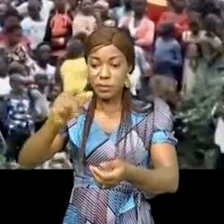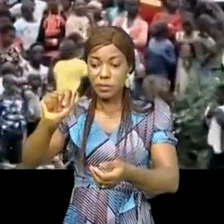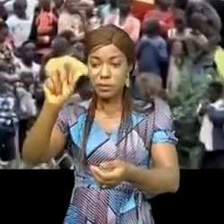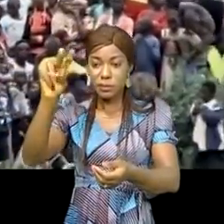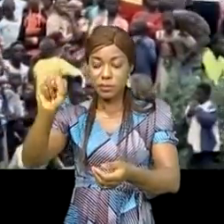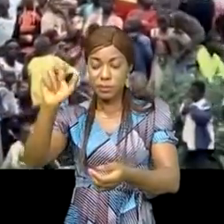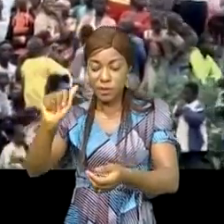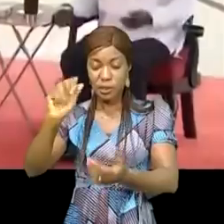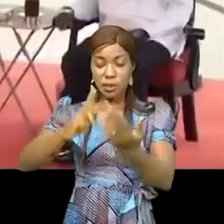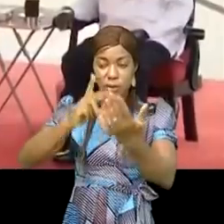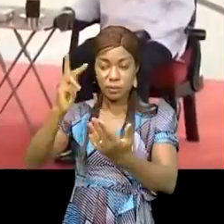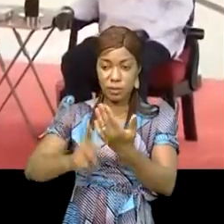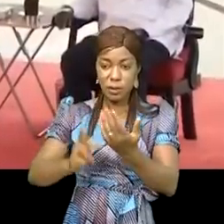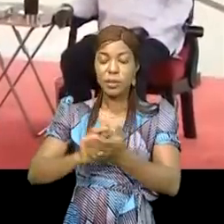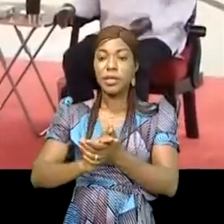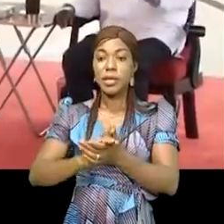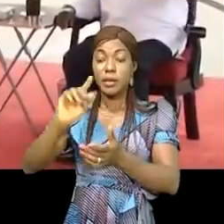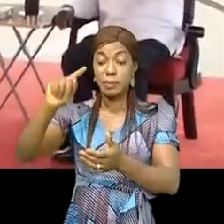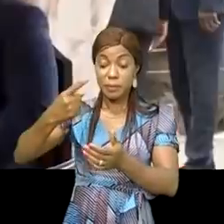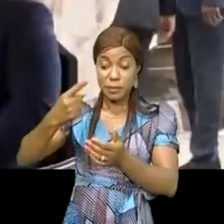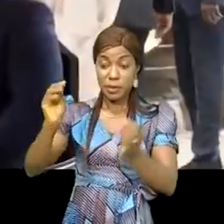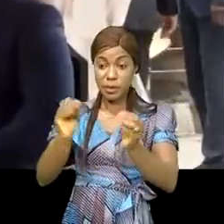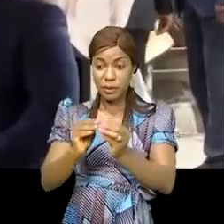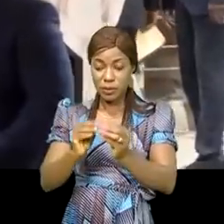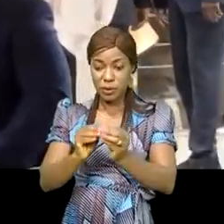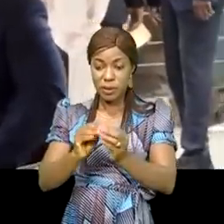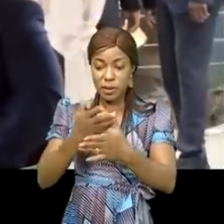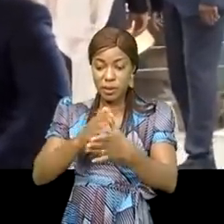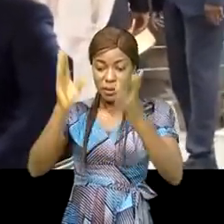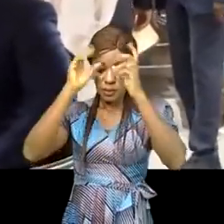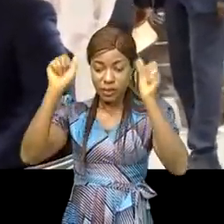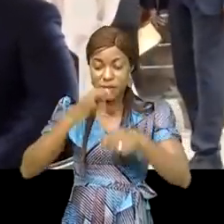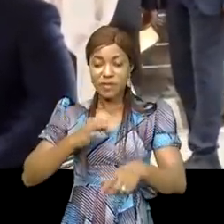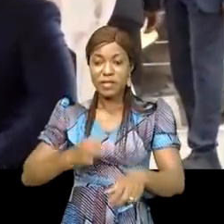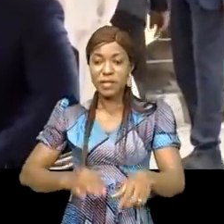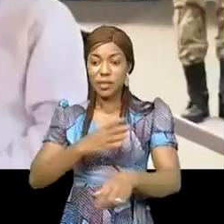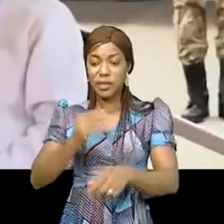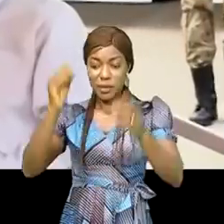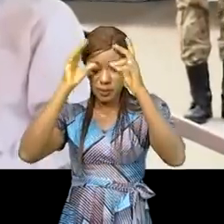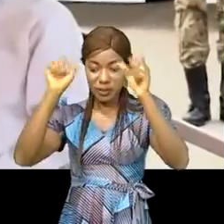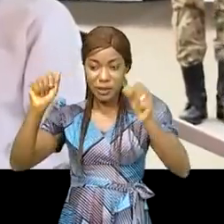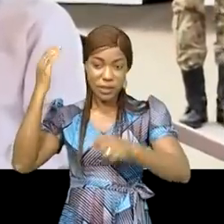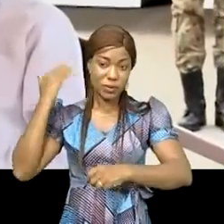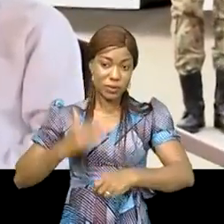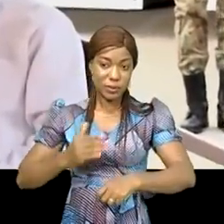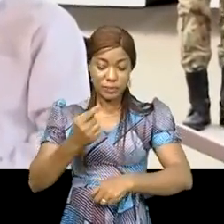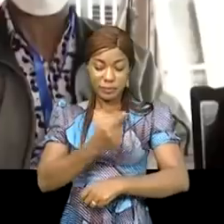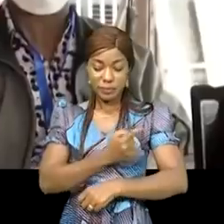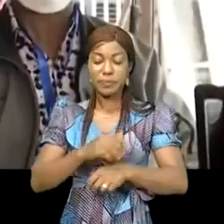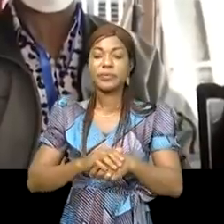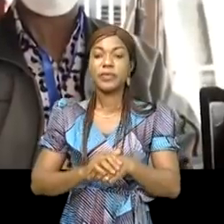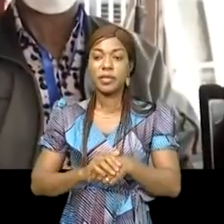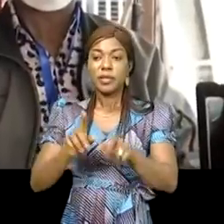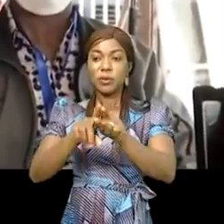matérialisation d'un projet né de la toute première rencontre entre le président Félix-Antoine Tshisekedi-Chilombo et Yoweri Kaguta Museveni